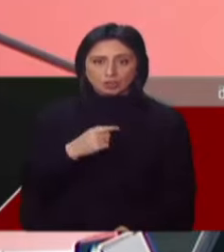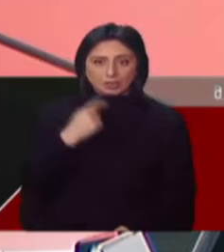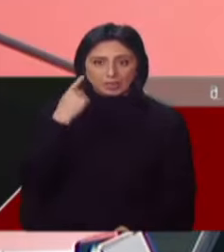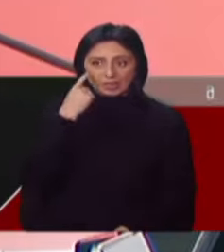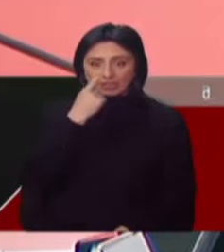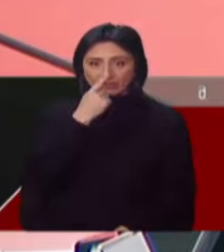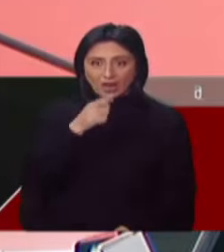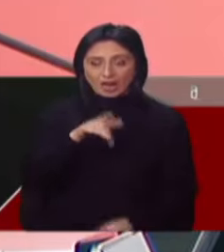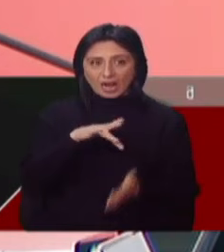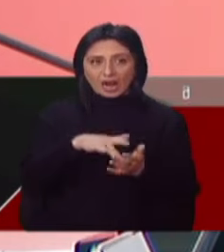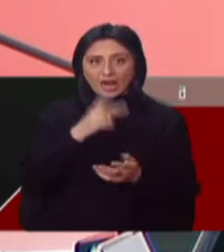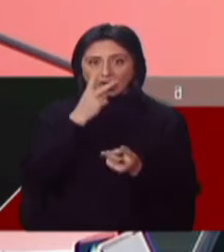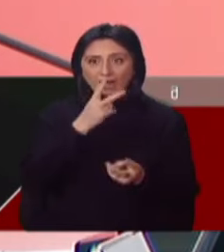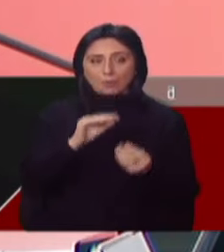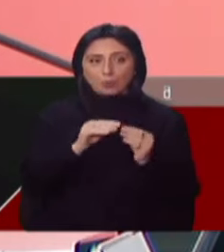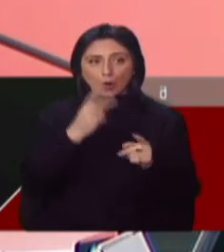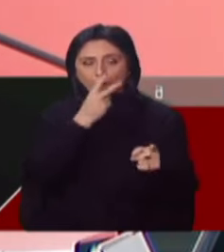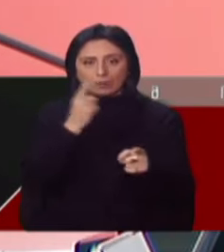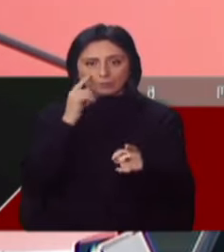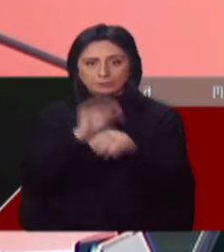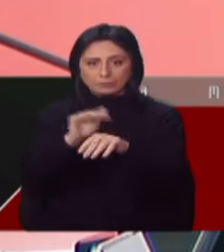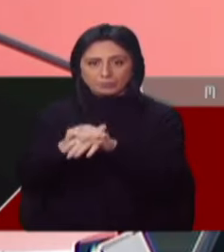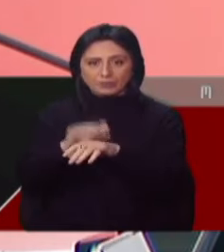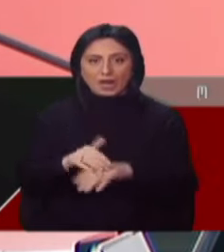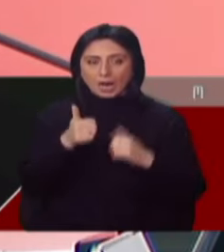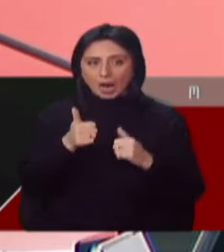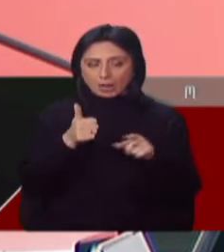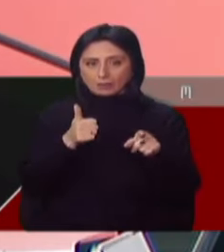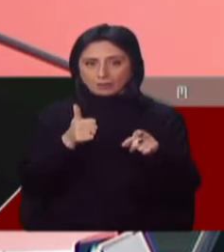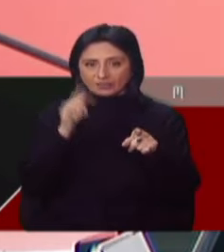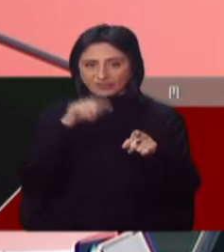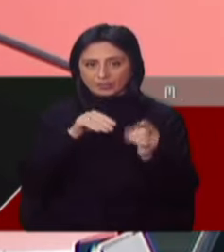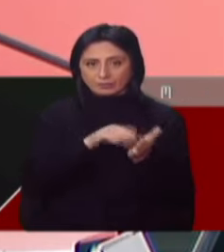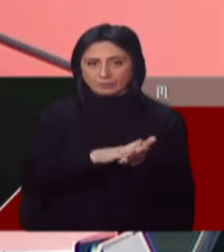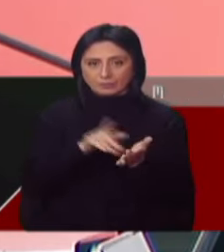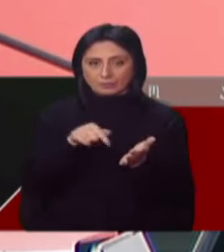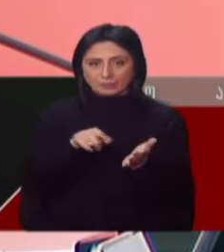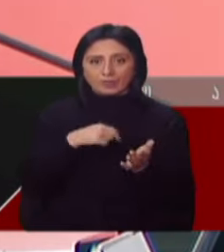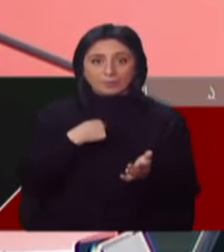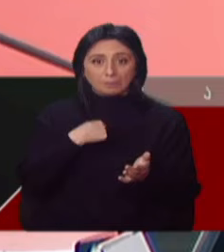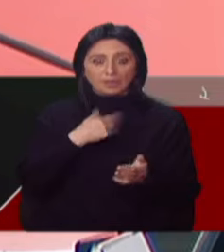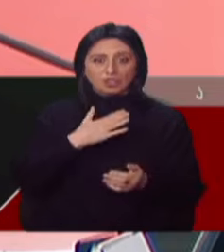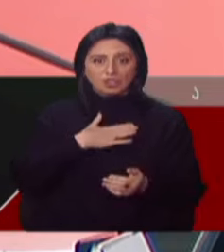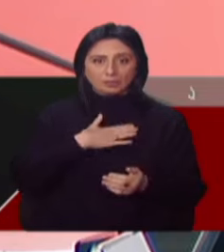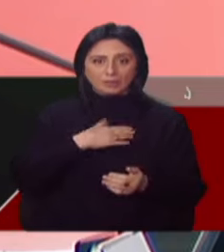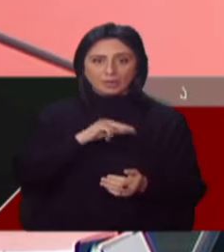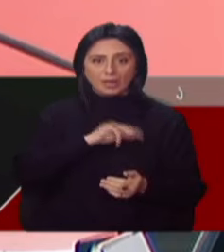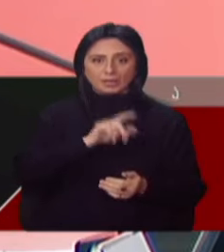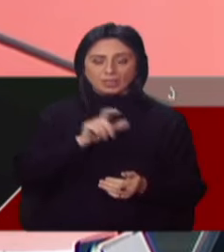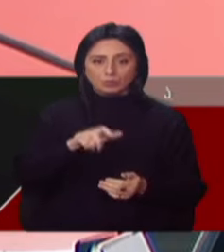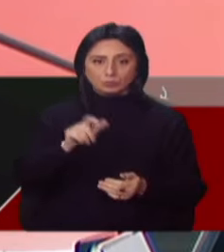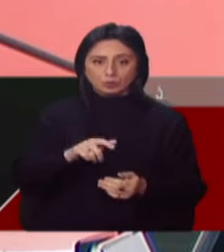თვალი ქალაქში არსებული პრობლემებისთვის, კარგად ვიცით. მე ჩემმა